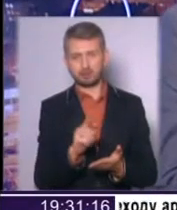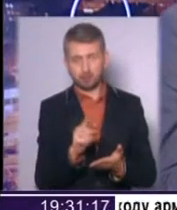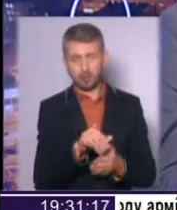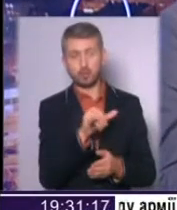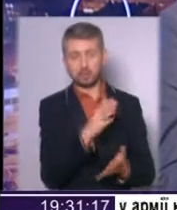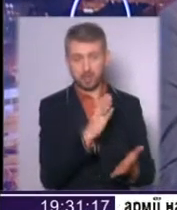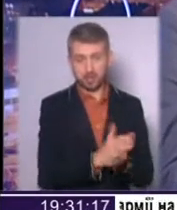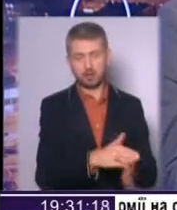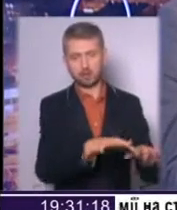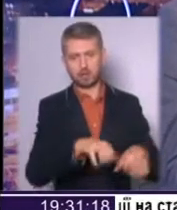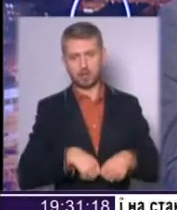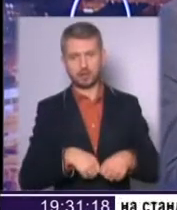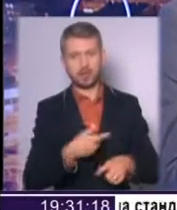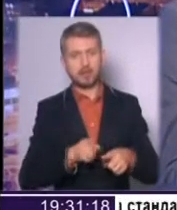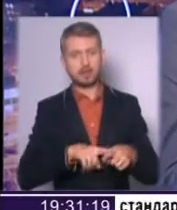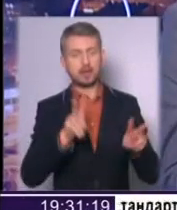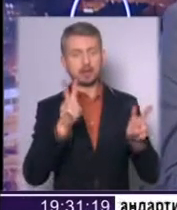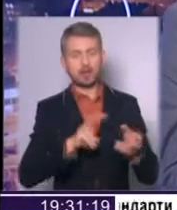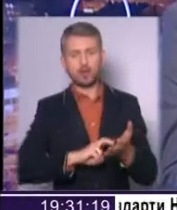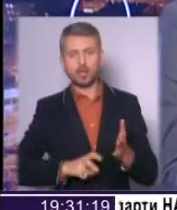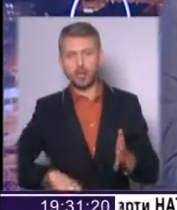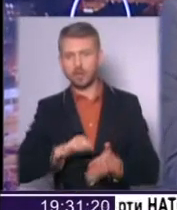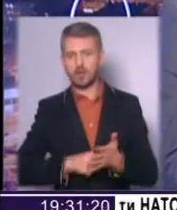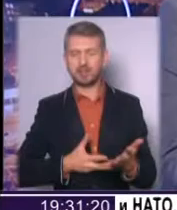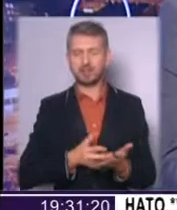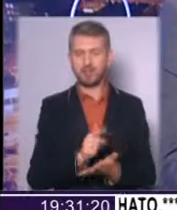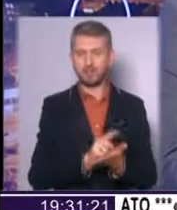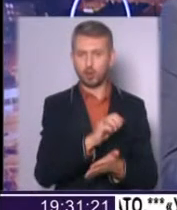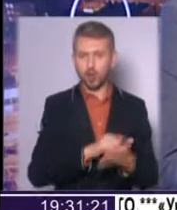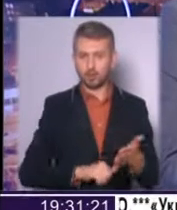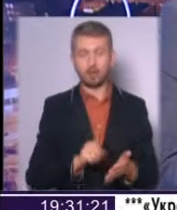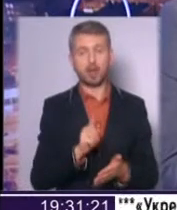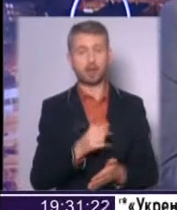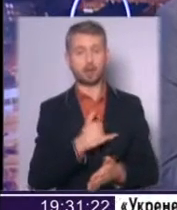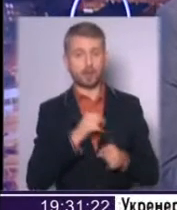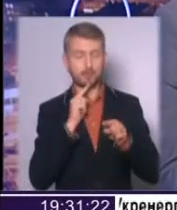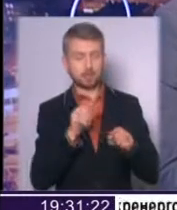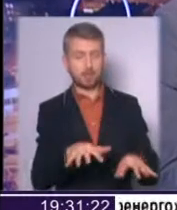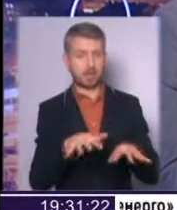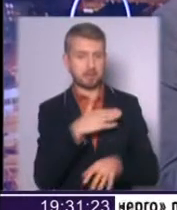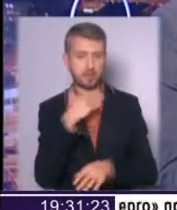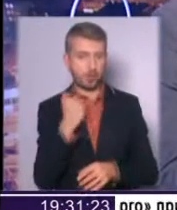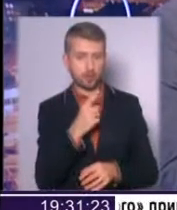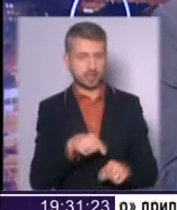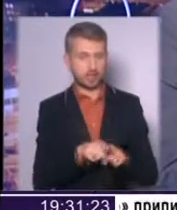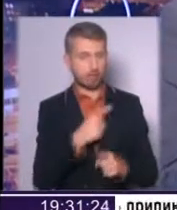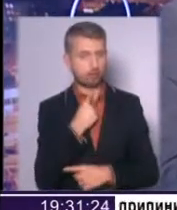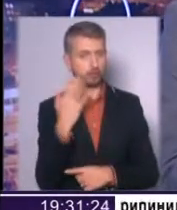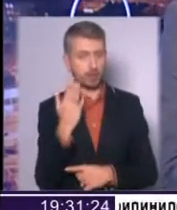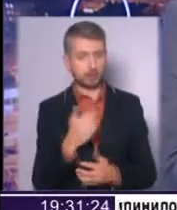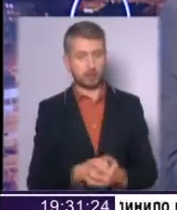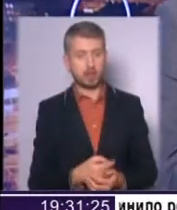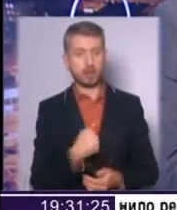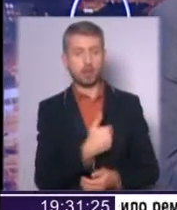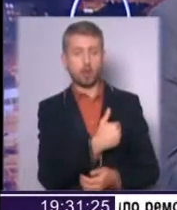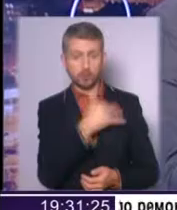от який? А там дуже просто, в нас прописано, тобто дається компанія, яка вивезла кошти з України, їдеться термін добровільно,